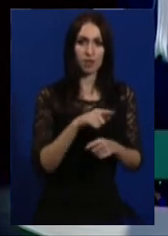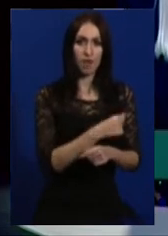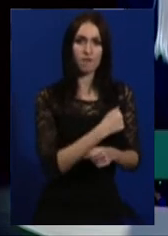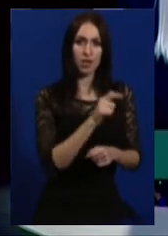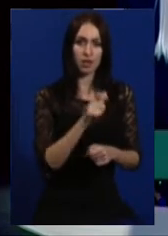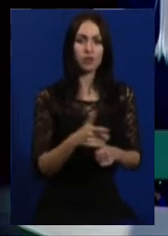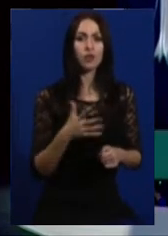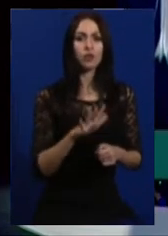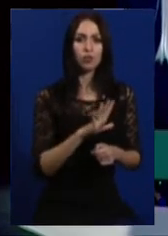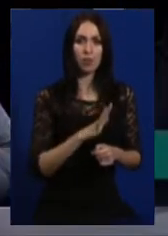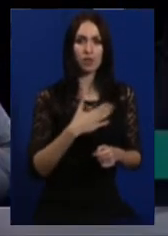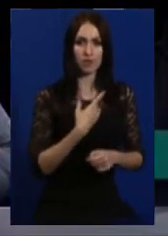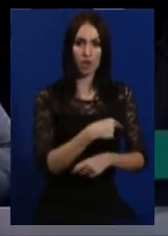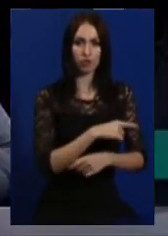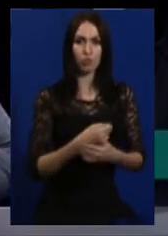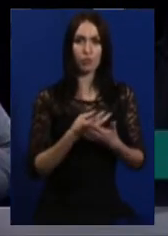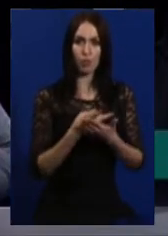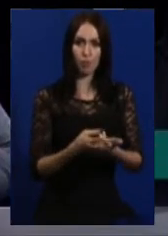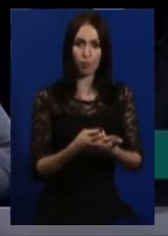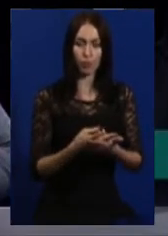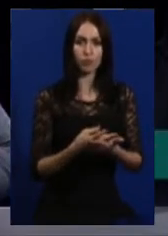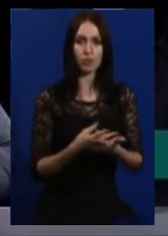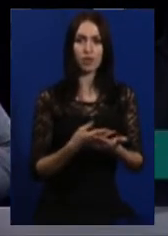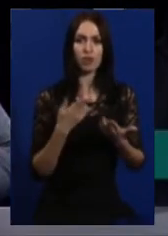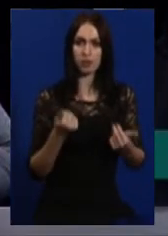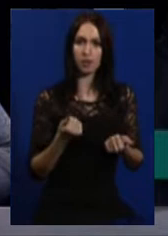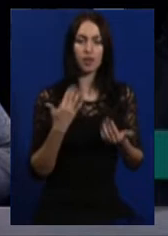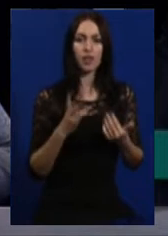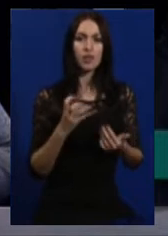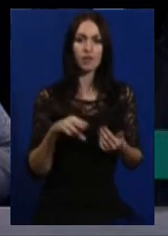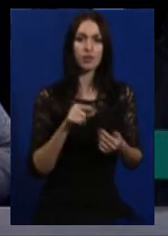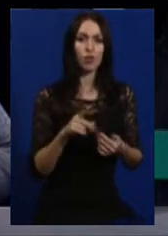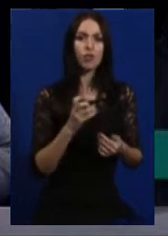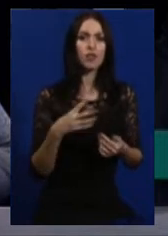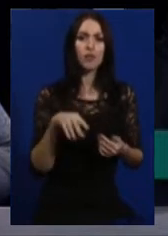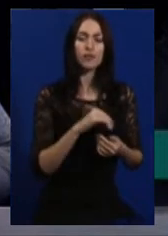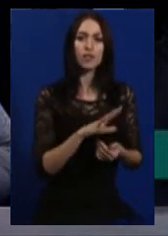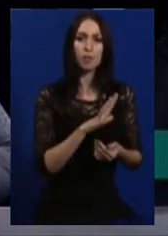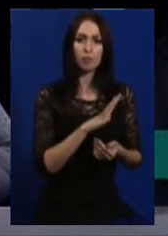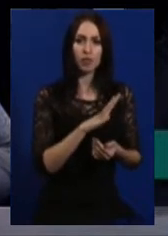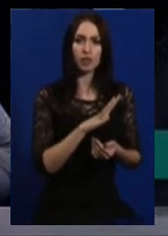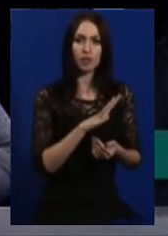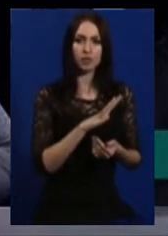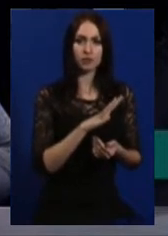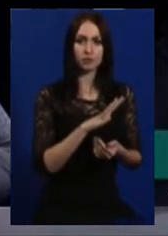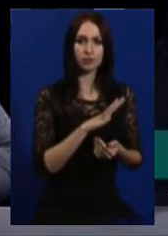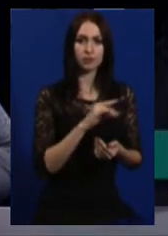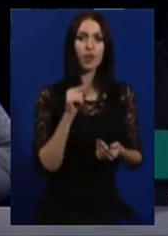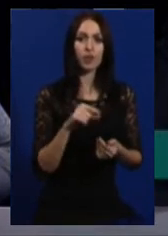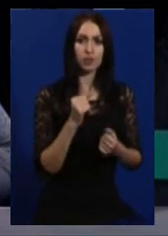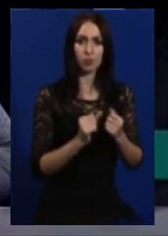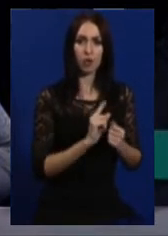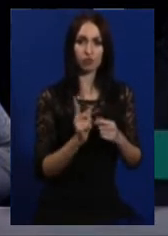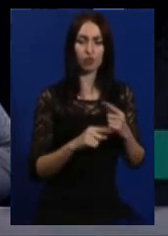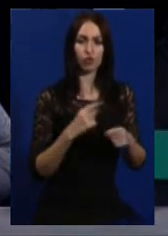было в нашем госпитале так еще не все они не все были они проезжали через